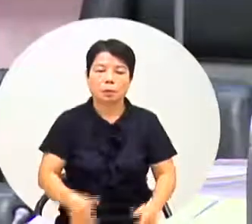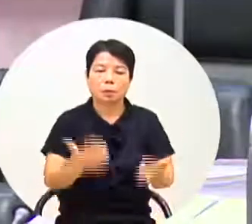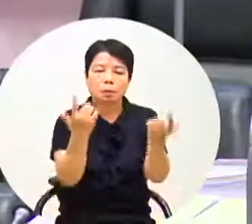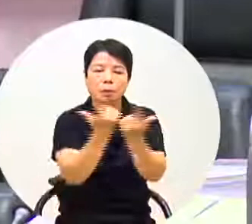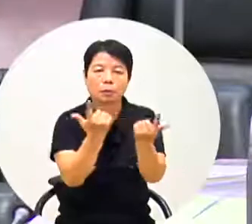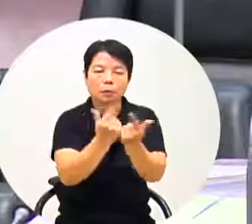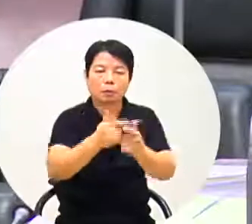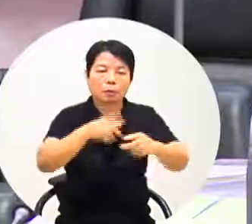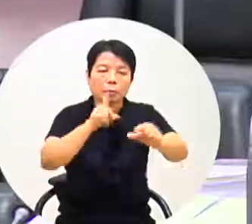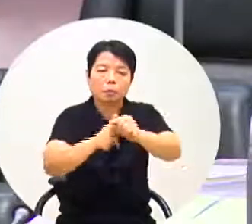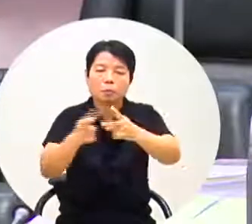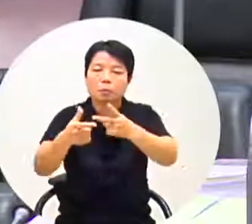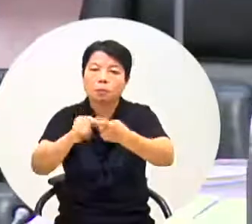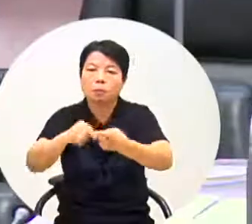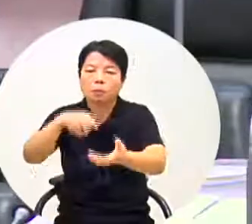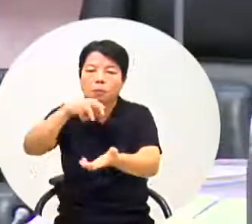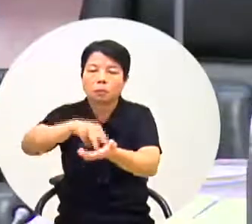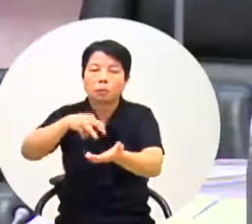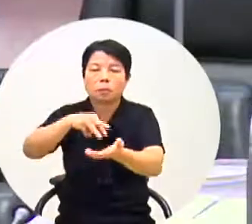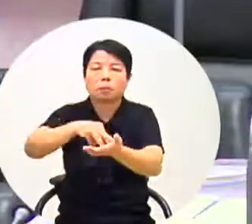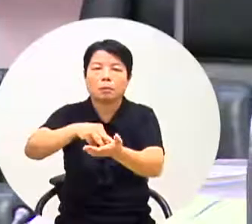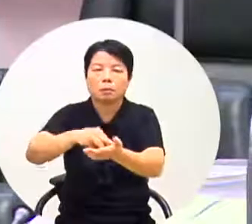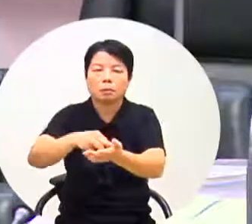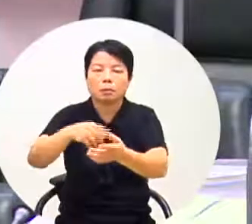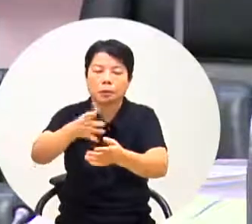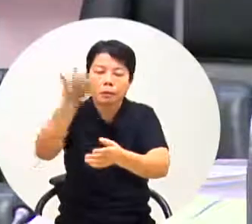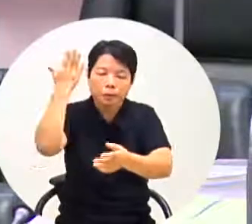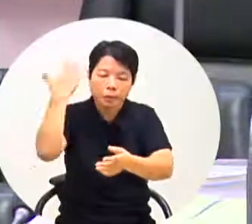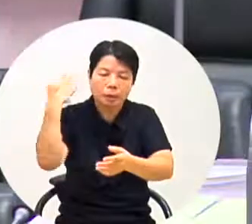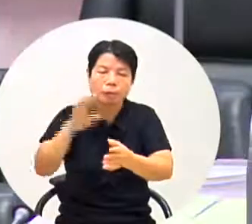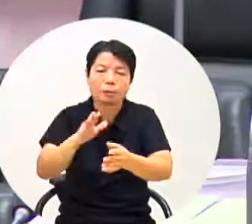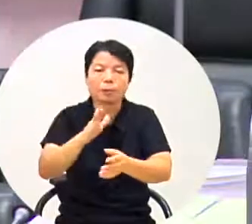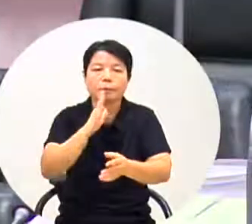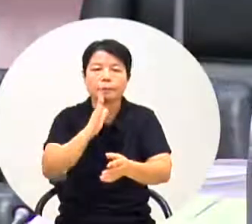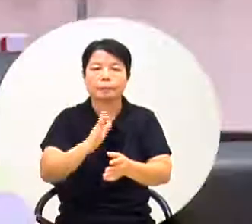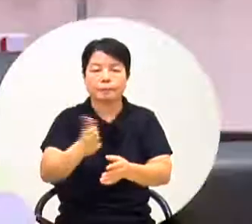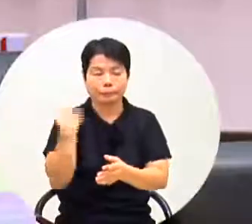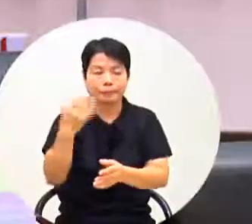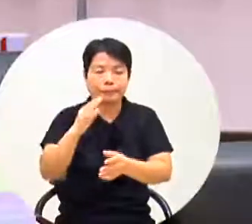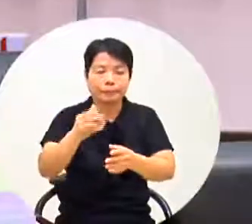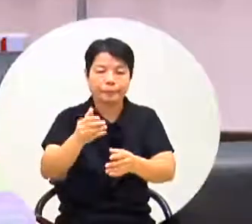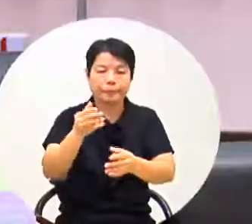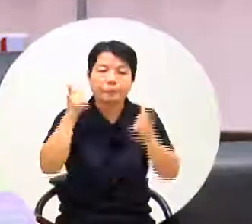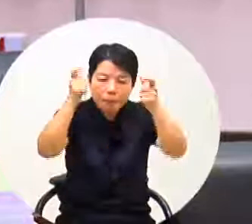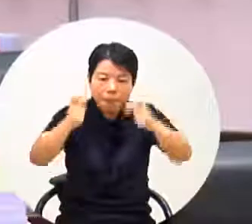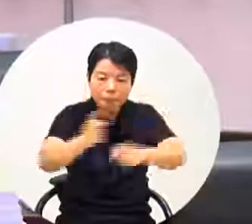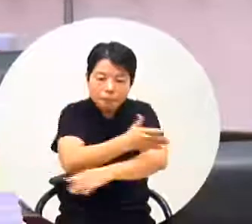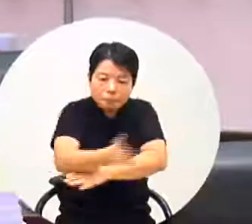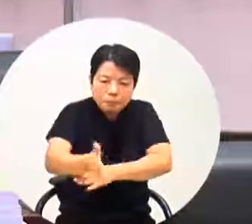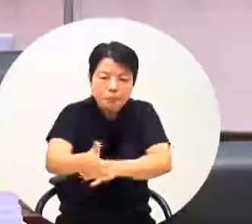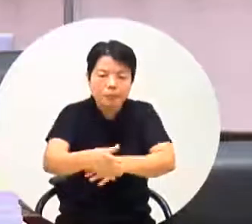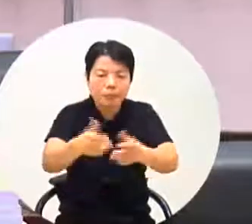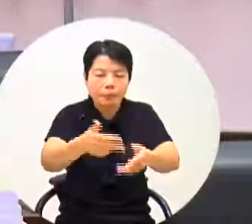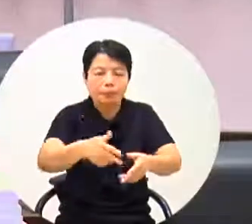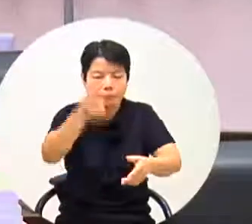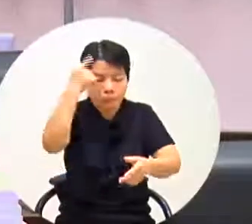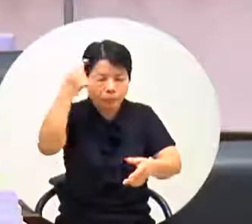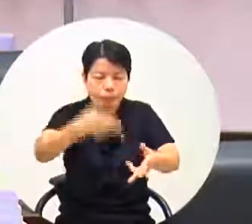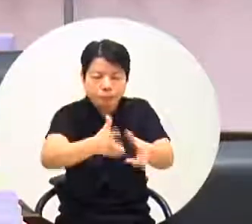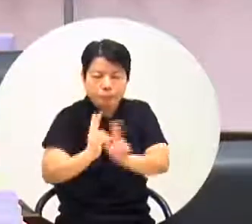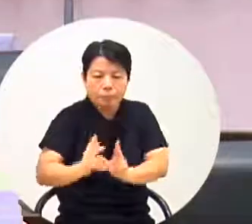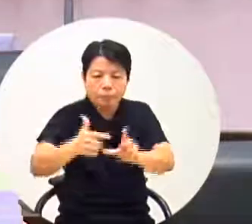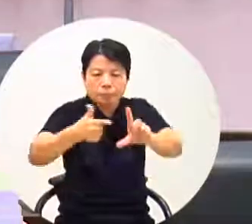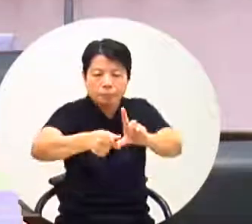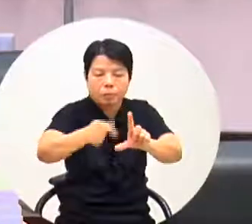口就是原来高雄县的桥头区哦，士官区跟我们现在高雄市的南子